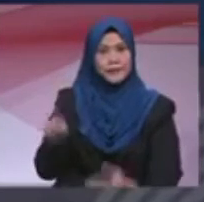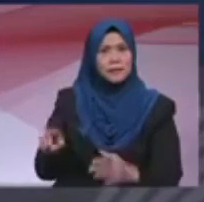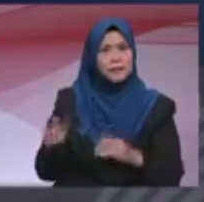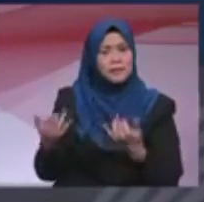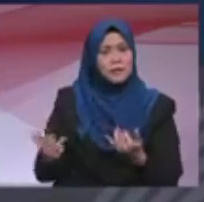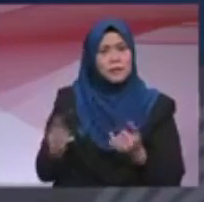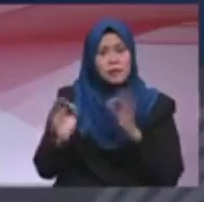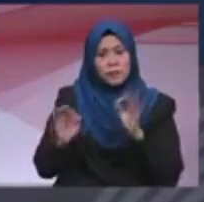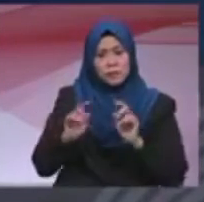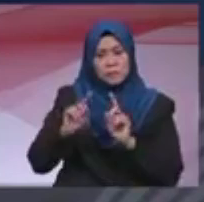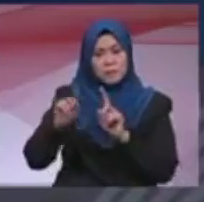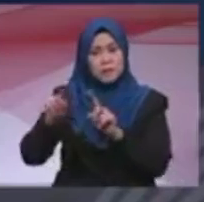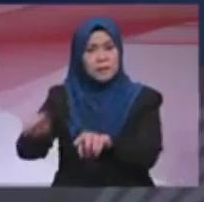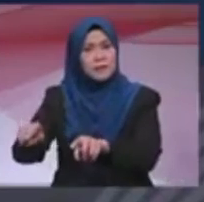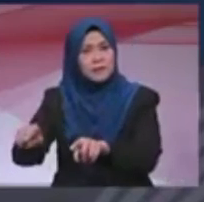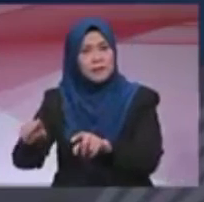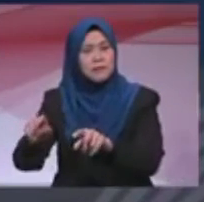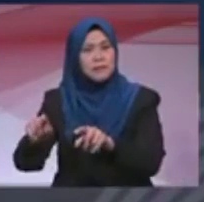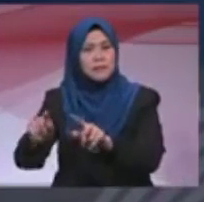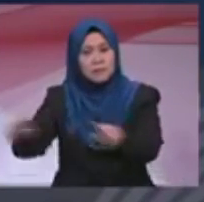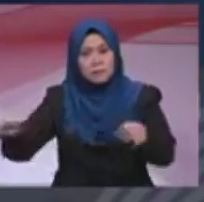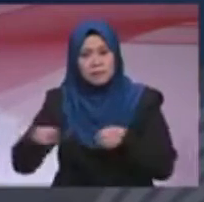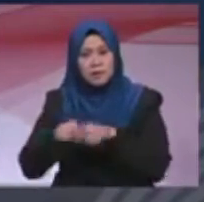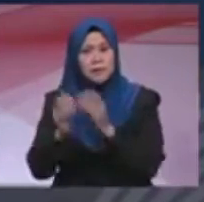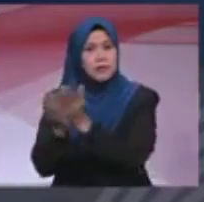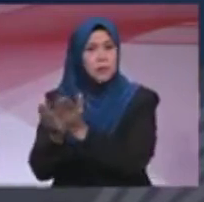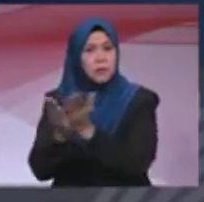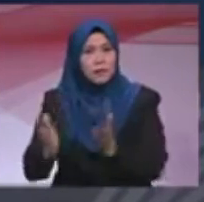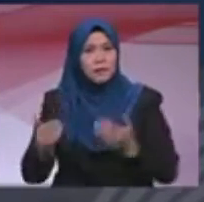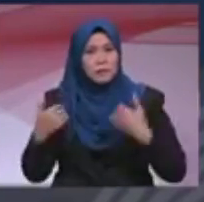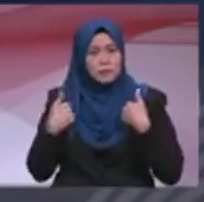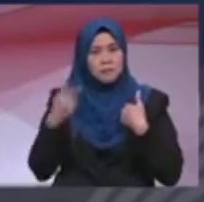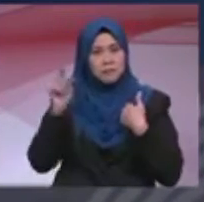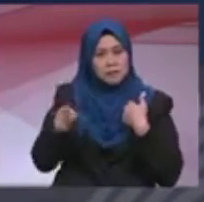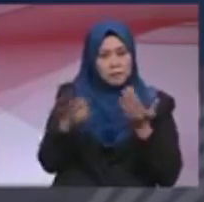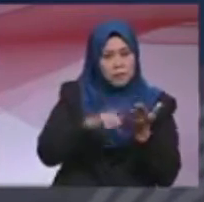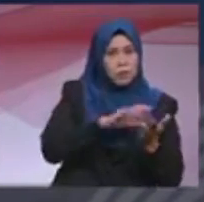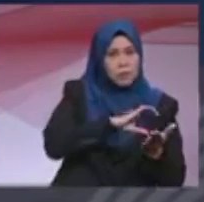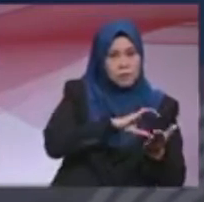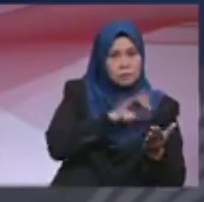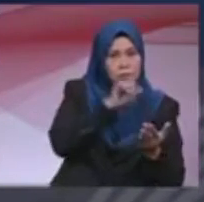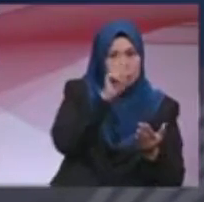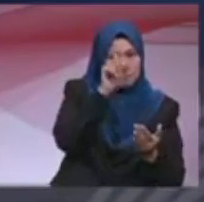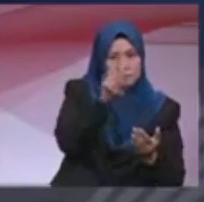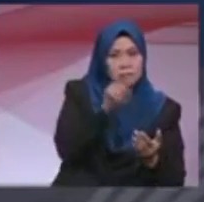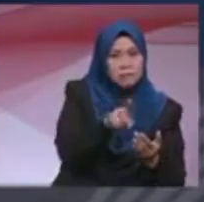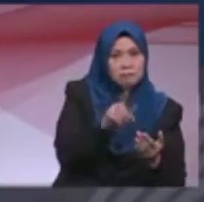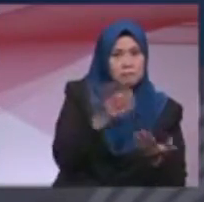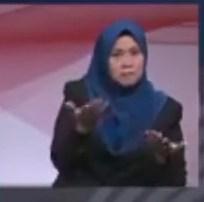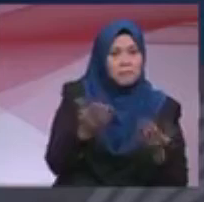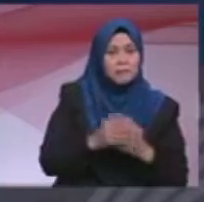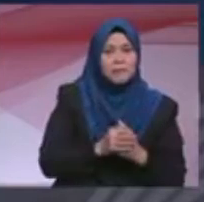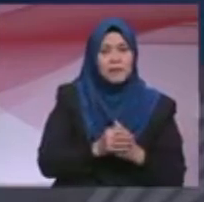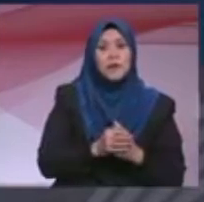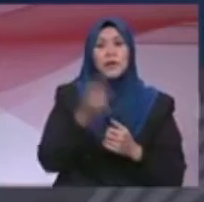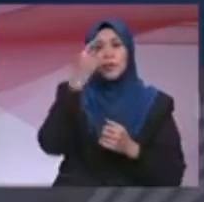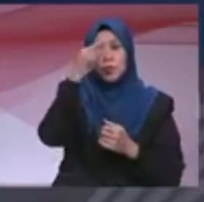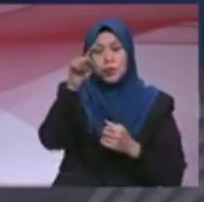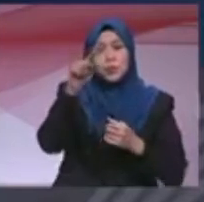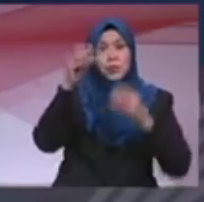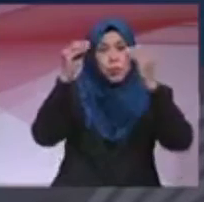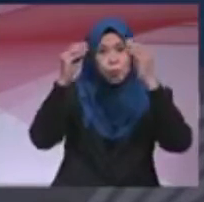Approval by the police ataupun they have a letter from pihak sekolah untuk travel. Okey, saya jawab yang itu dulu. Untuk pergerakan